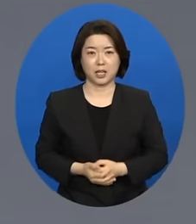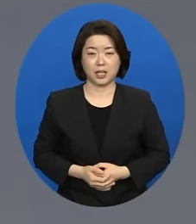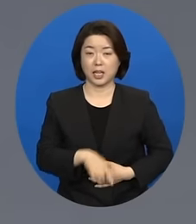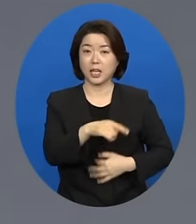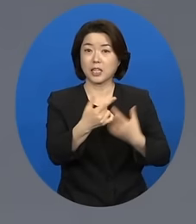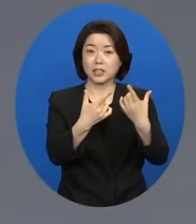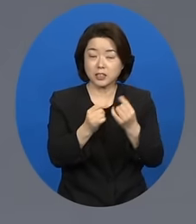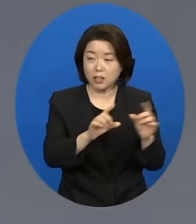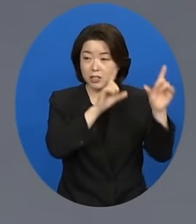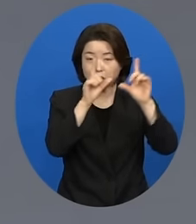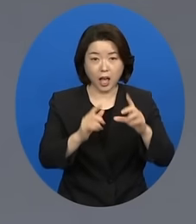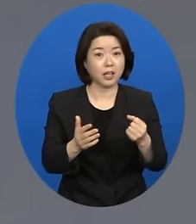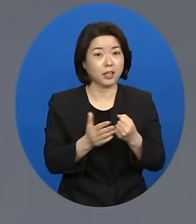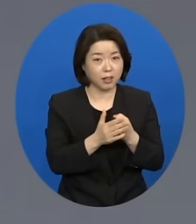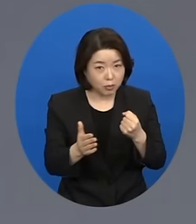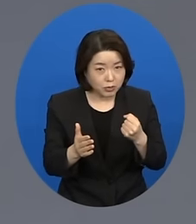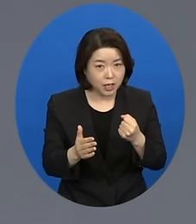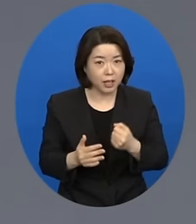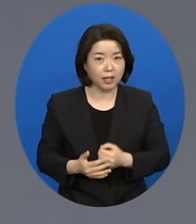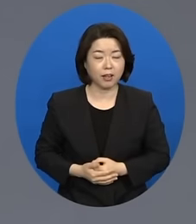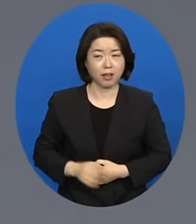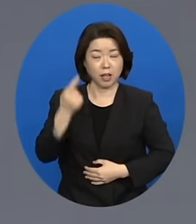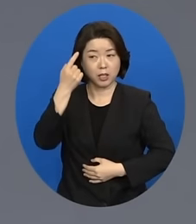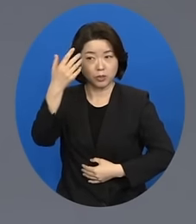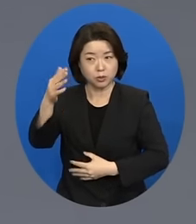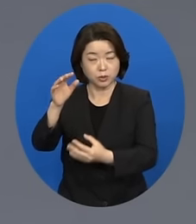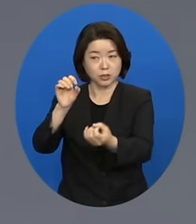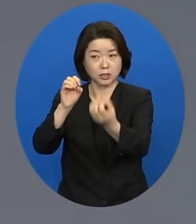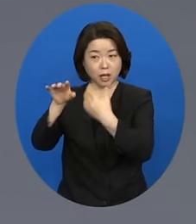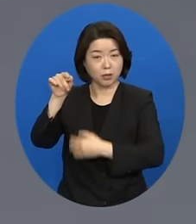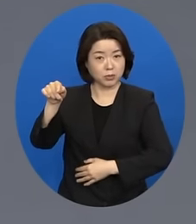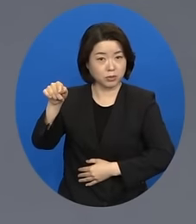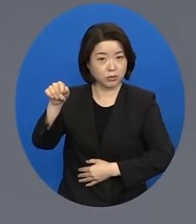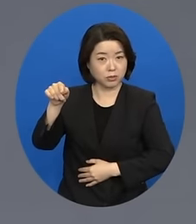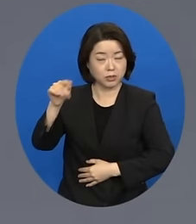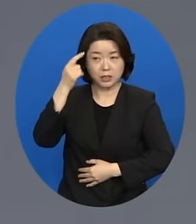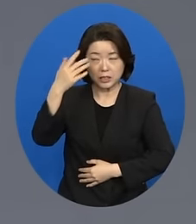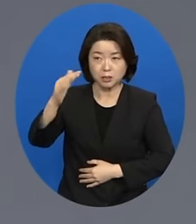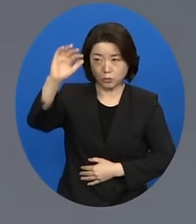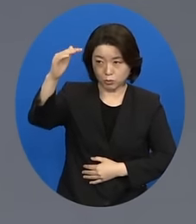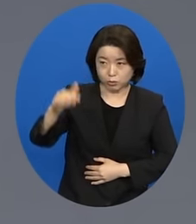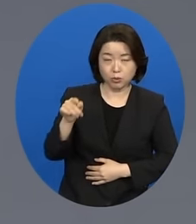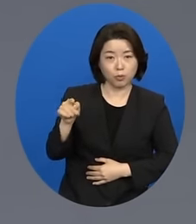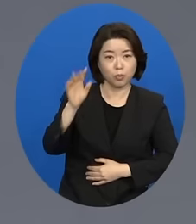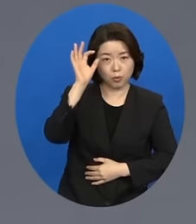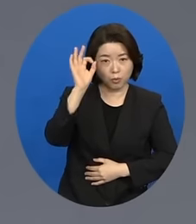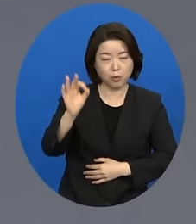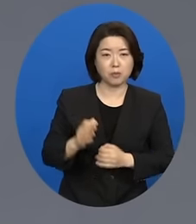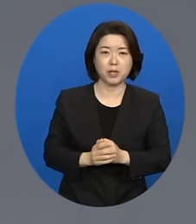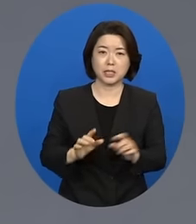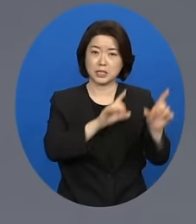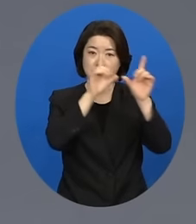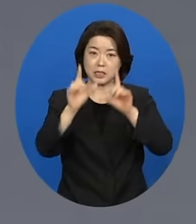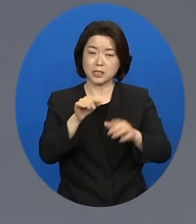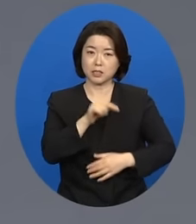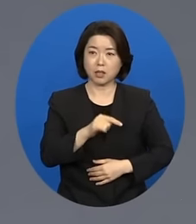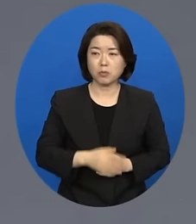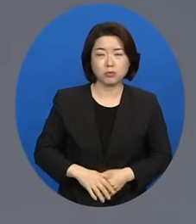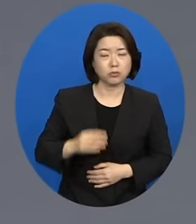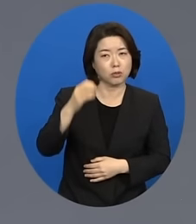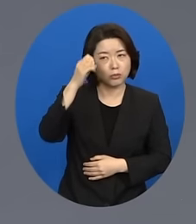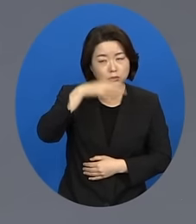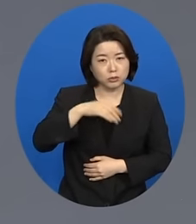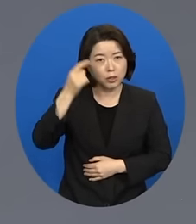삶을 살았기 때문에 퀴즈에 나왔던 그 질문들이 그의 삶에서는 그냥